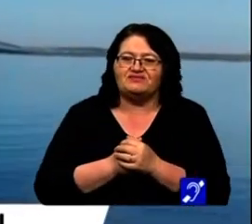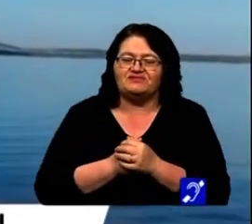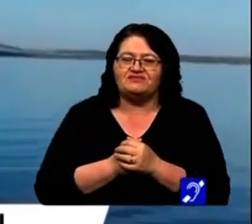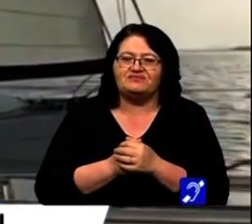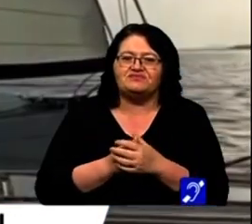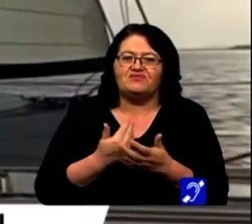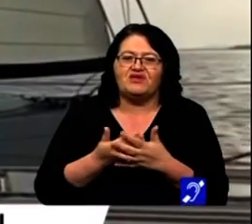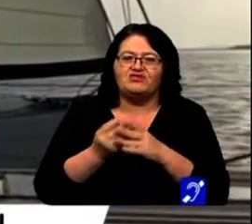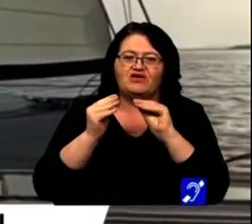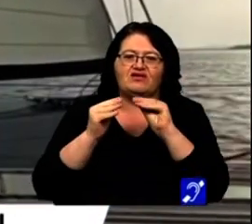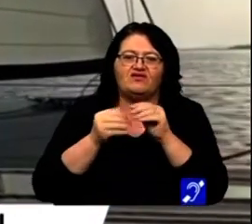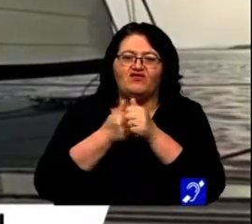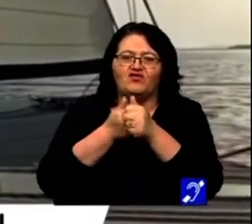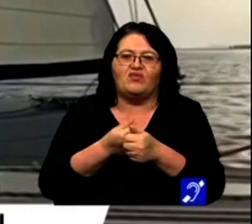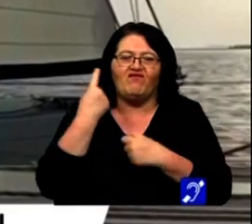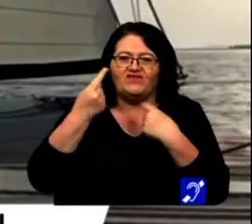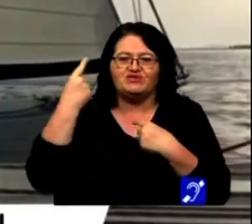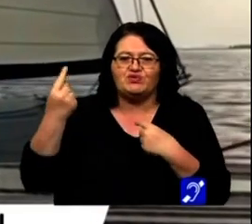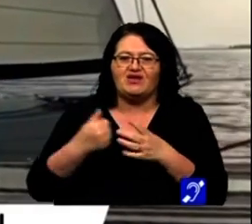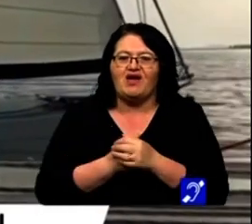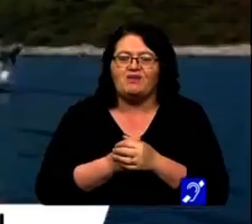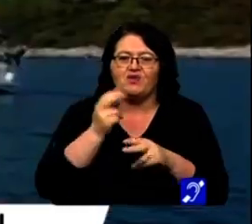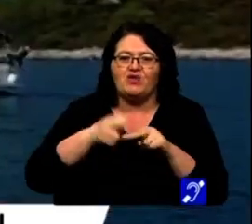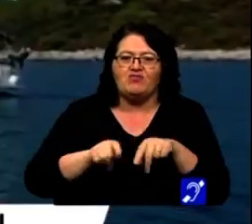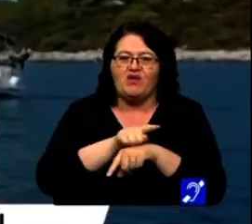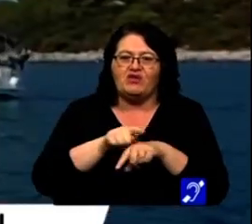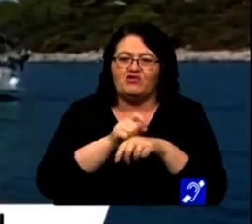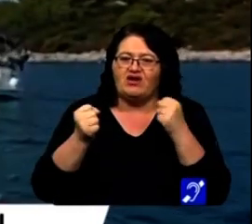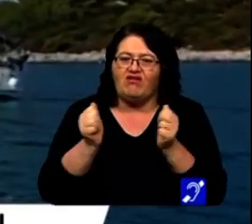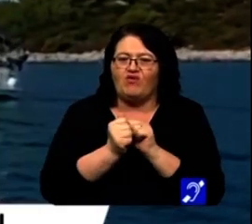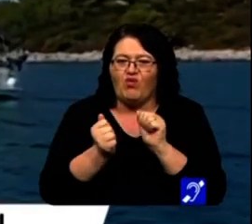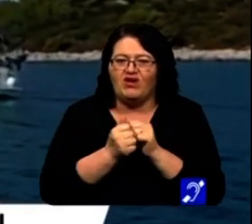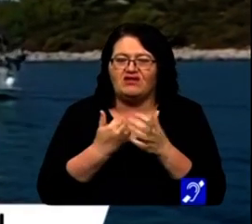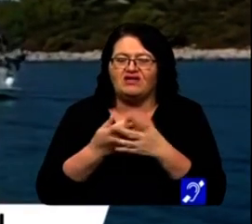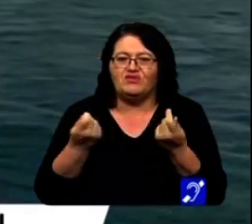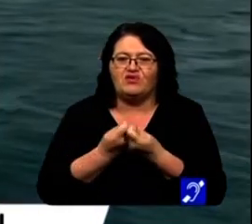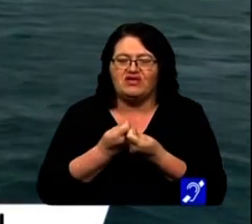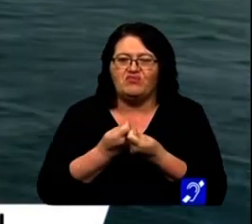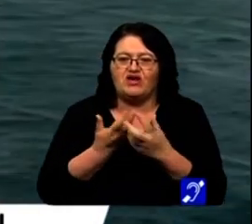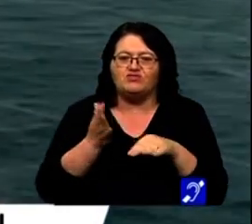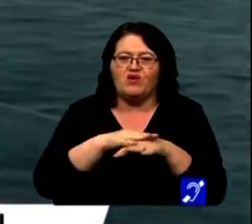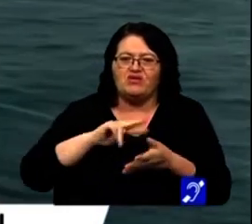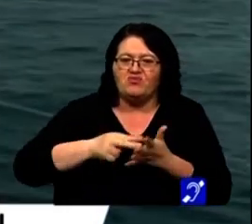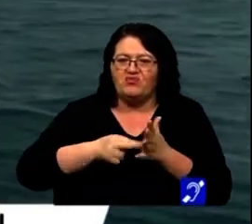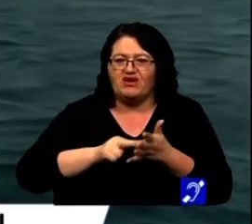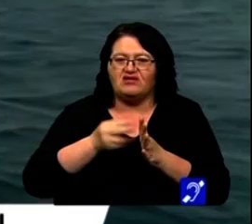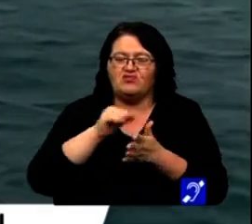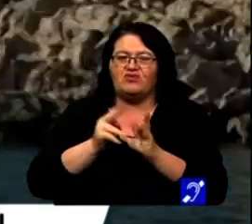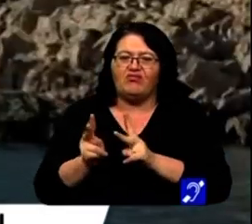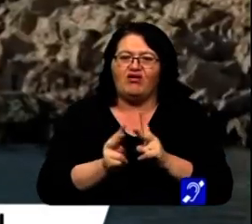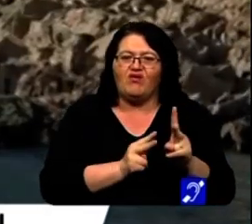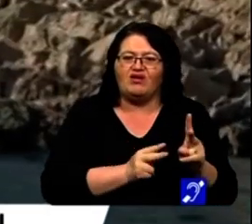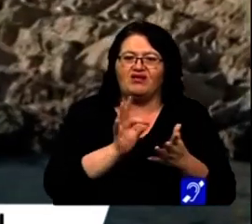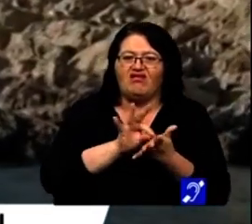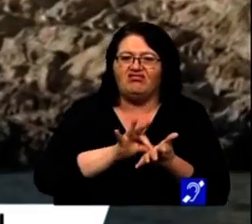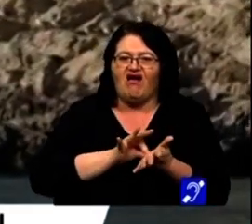vom pleca și ne vom urma visul. Ultima perioadă a fost destul de aglomerată pentru echipaj, cu multe pregătiri și punerea la punct a